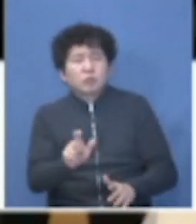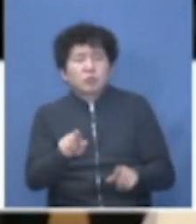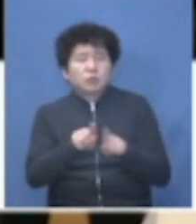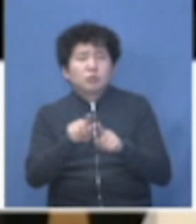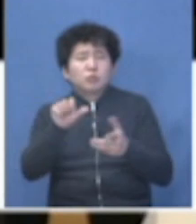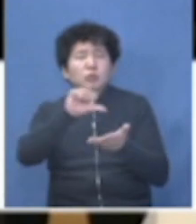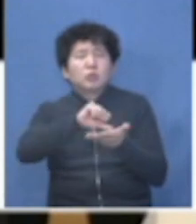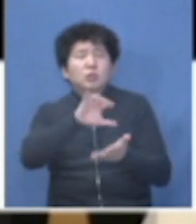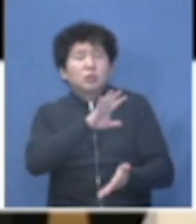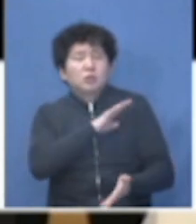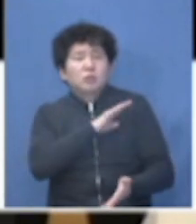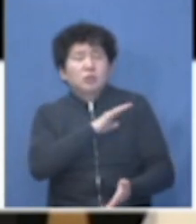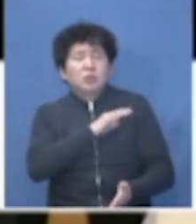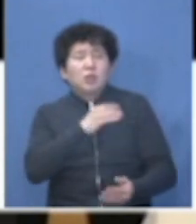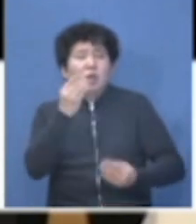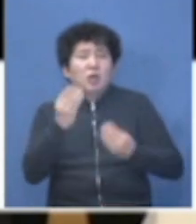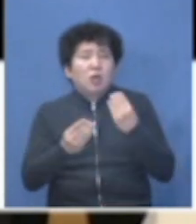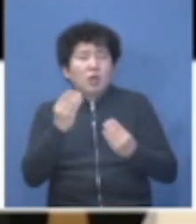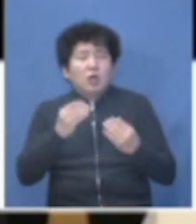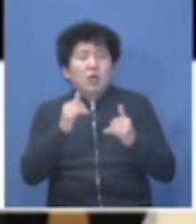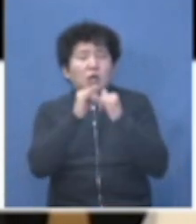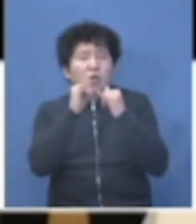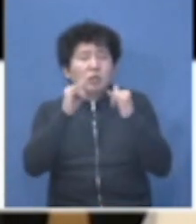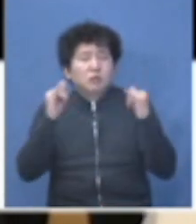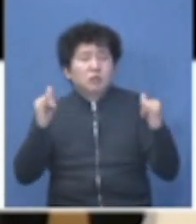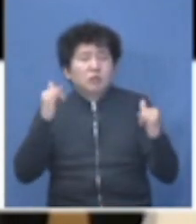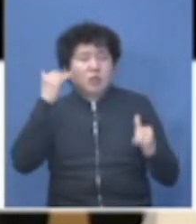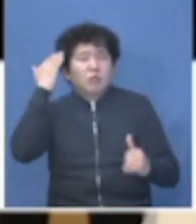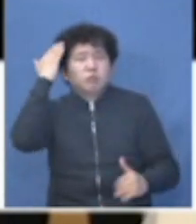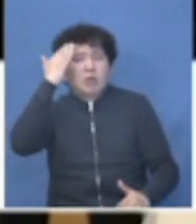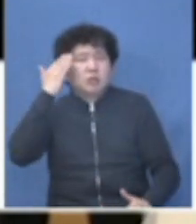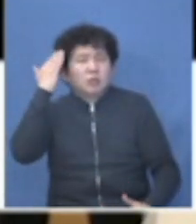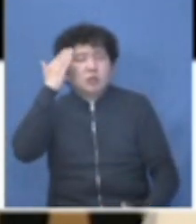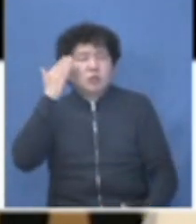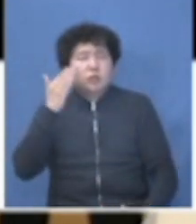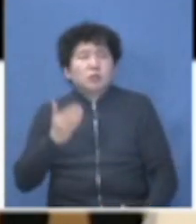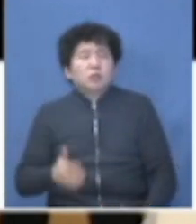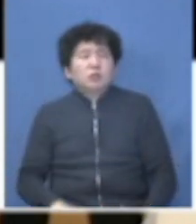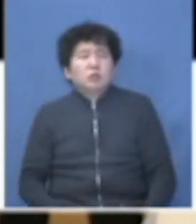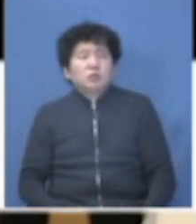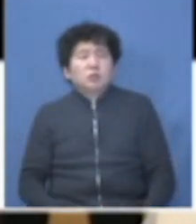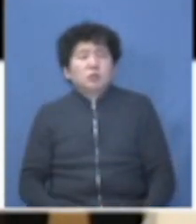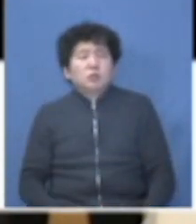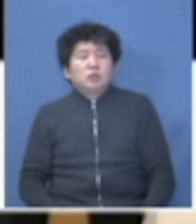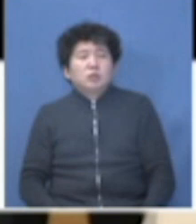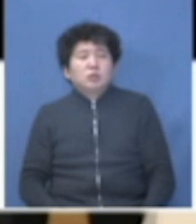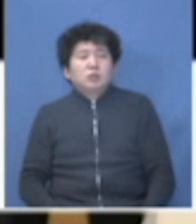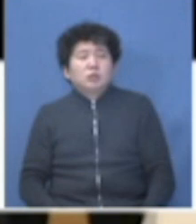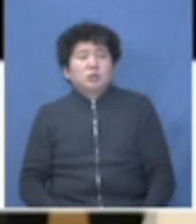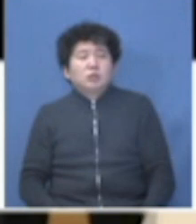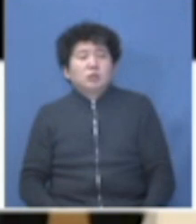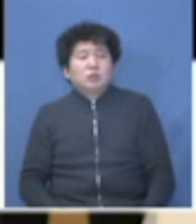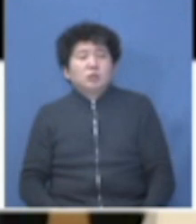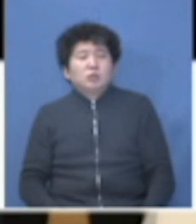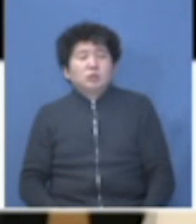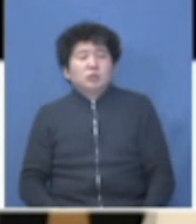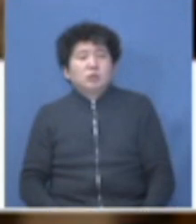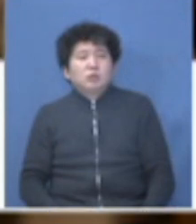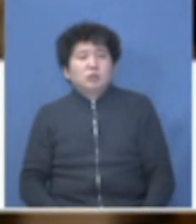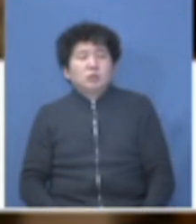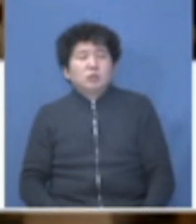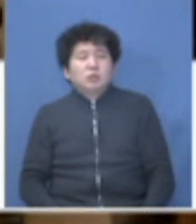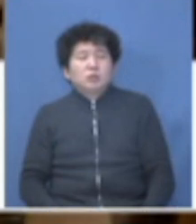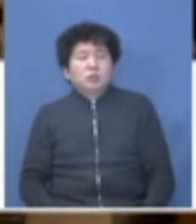игра, которая способствует развитию логики, способствует развитию каких-то интеллектуальных